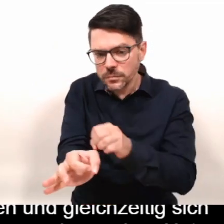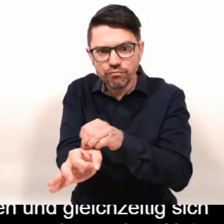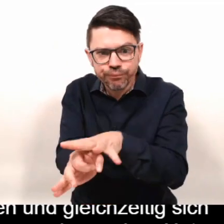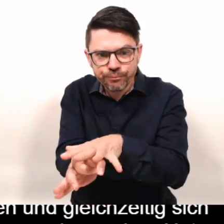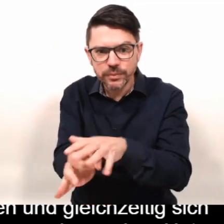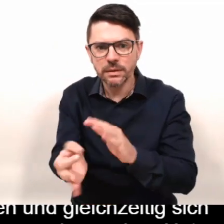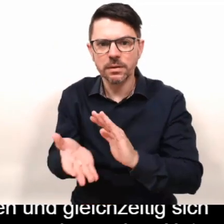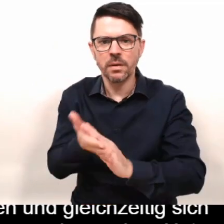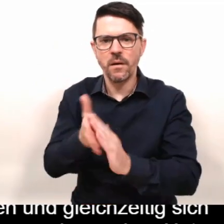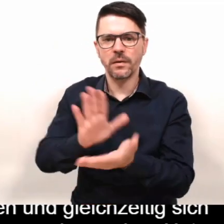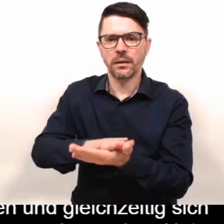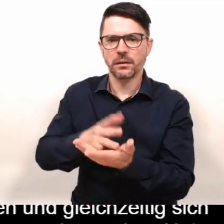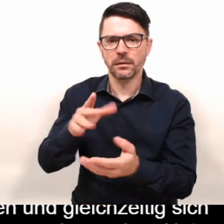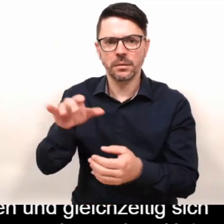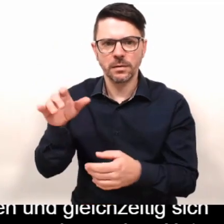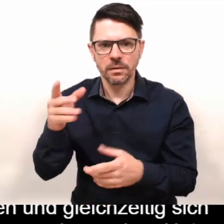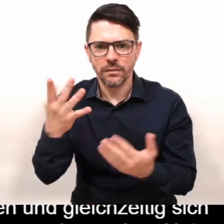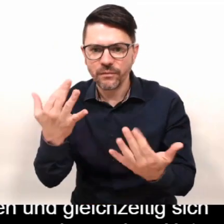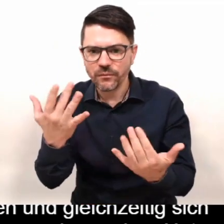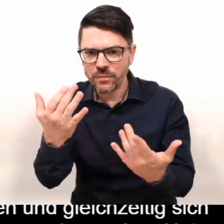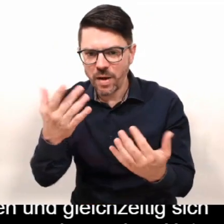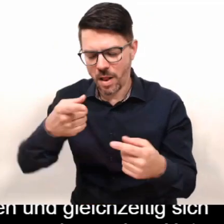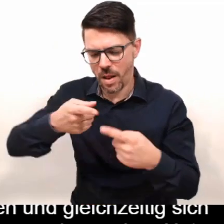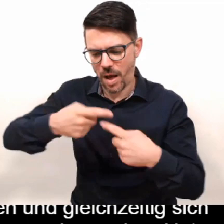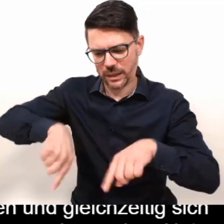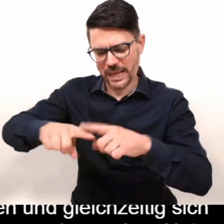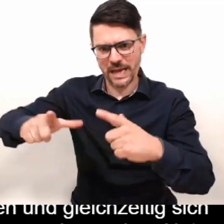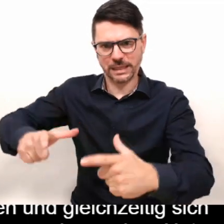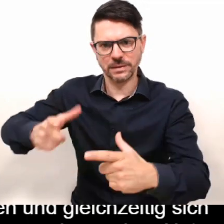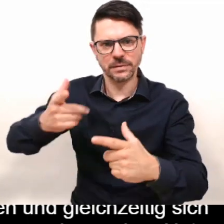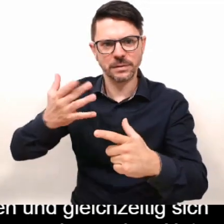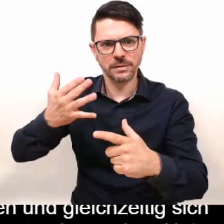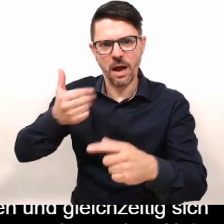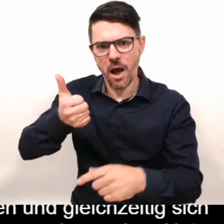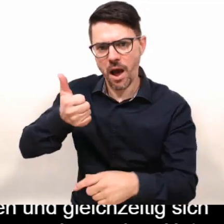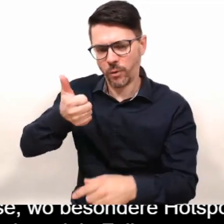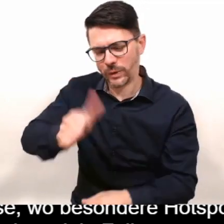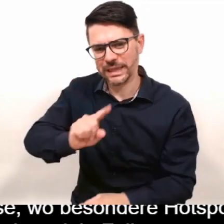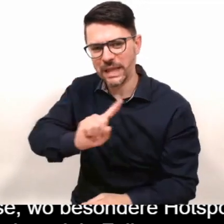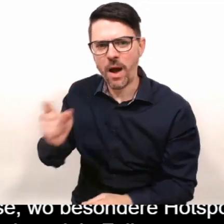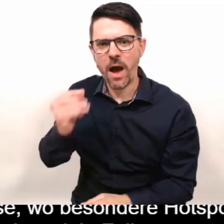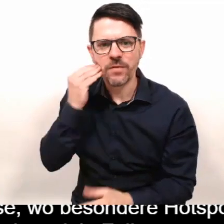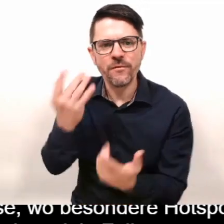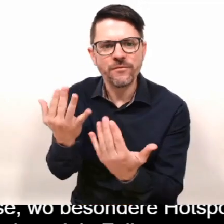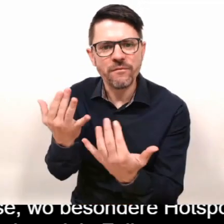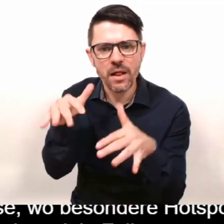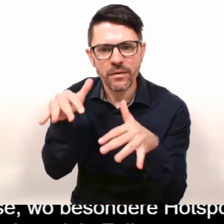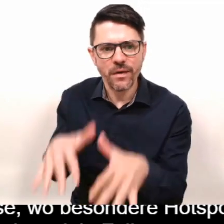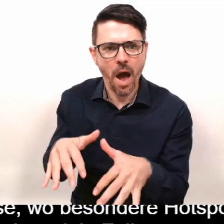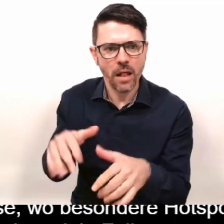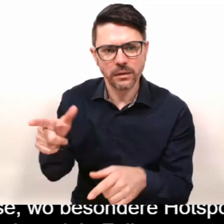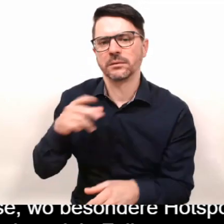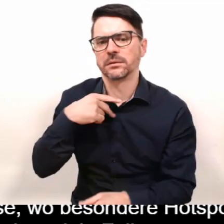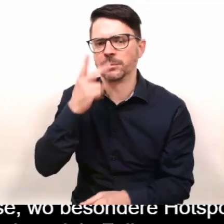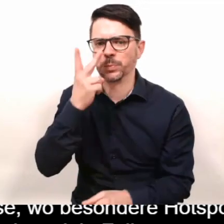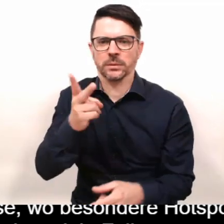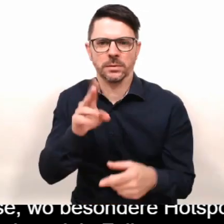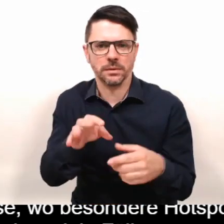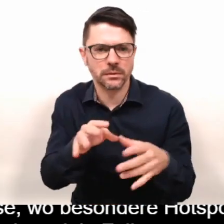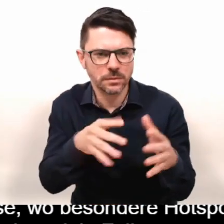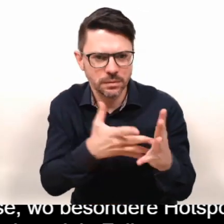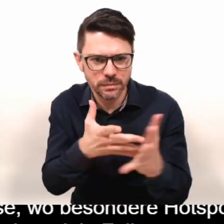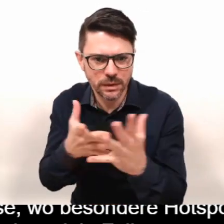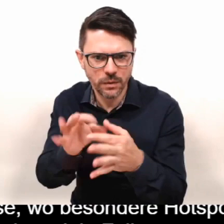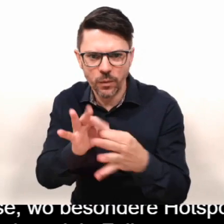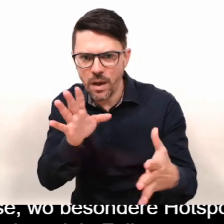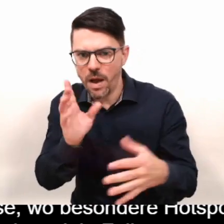jemand schon symptomatisch ist, zu sagen, hier müssen wir besonders auch die Altenheime, die Gemeinschaftsunterkünfte testen. Also wir werden hier,